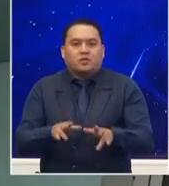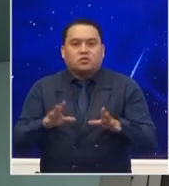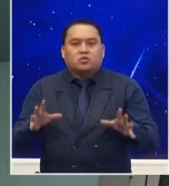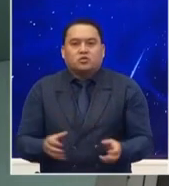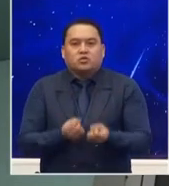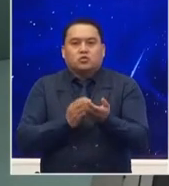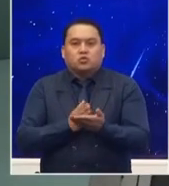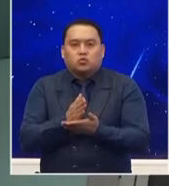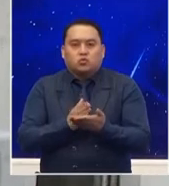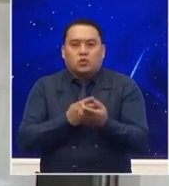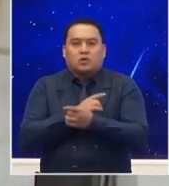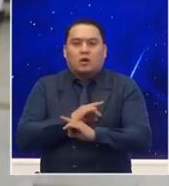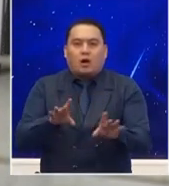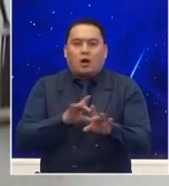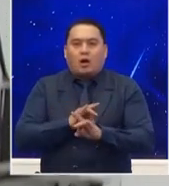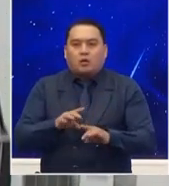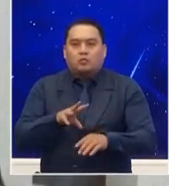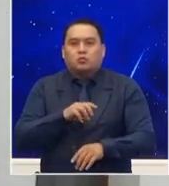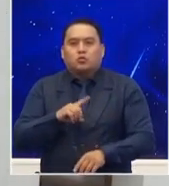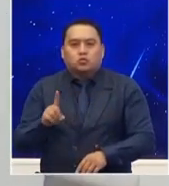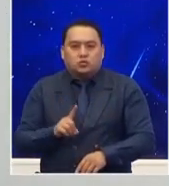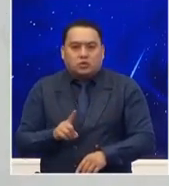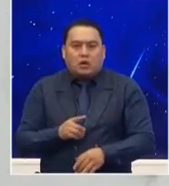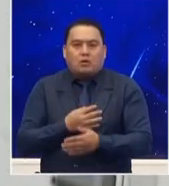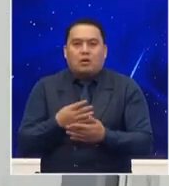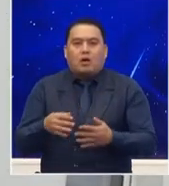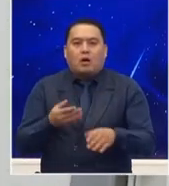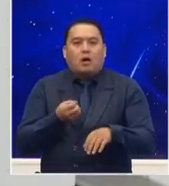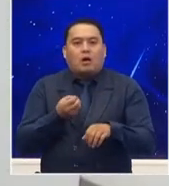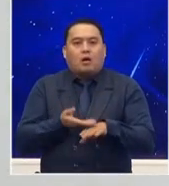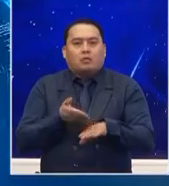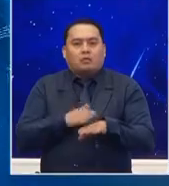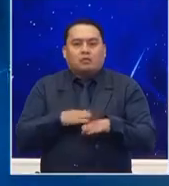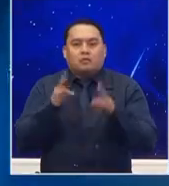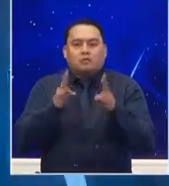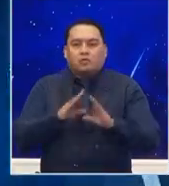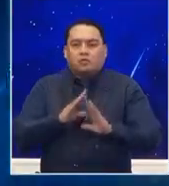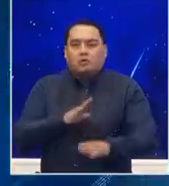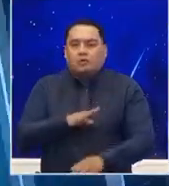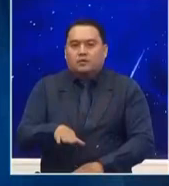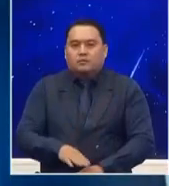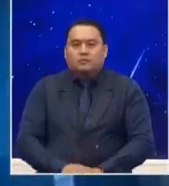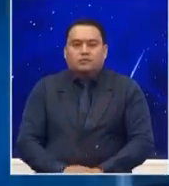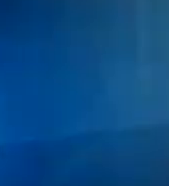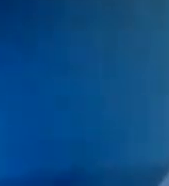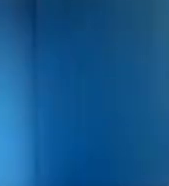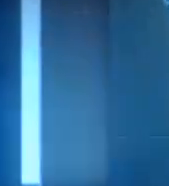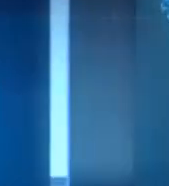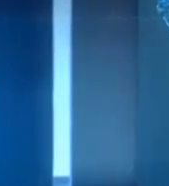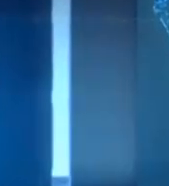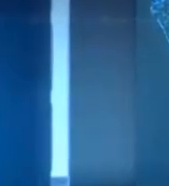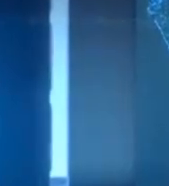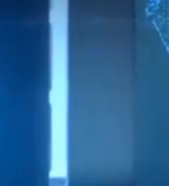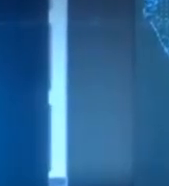жағдай қызметкерлерінің айтуынша, биыл мұздан зардап шеккен бірде-бір ауыр апат тіркелмеген. Медет Жұмабай, Адина Смағұлова, Мәди